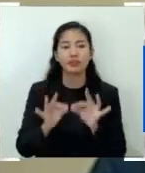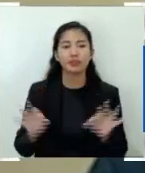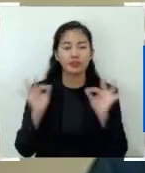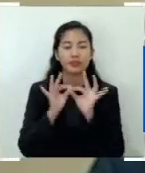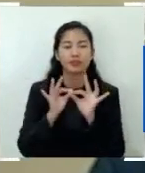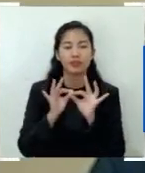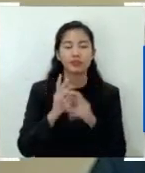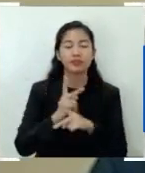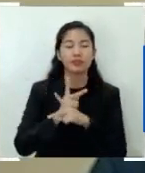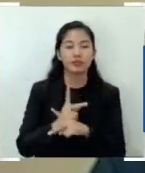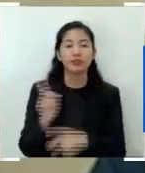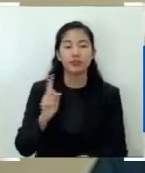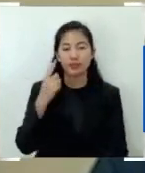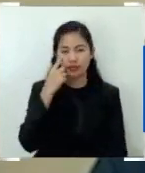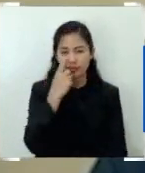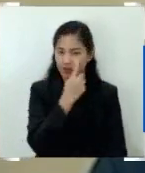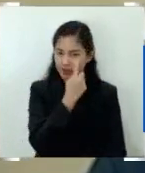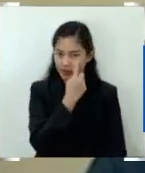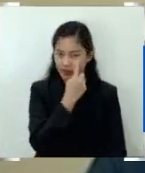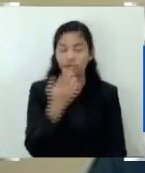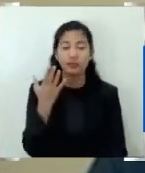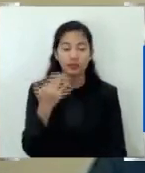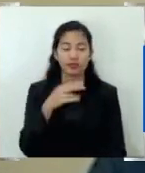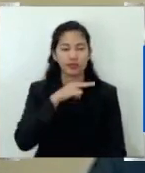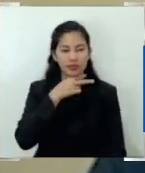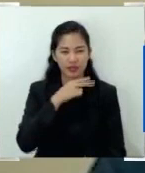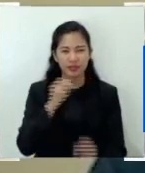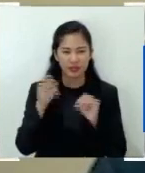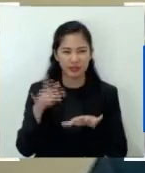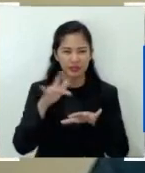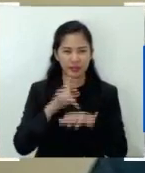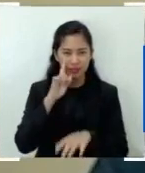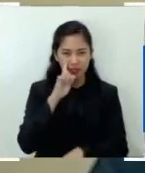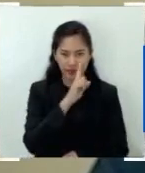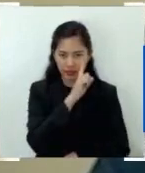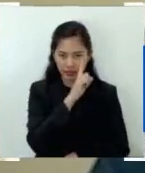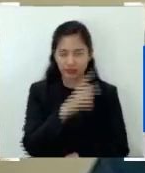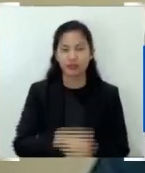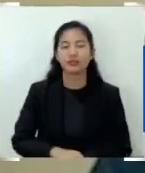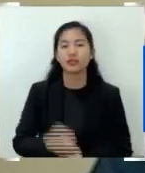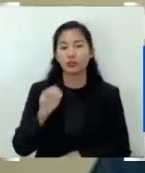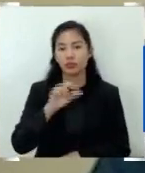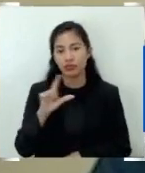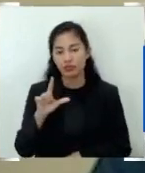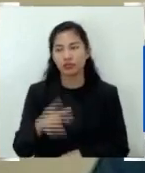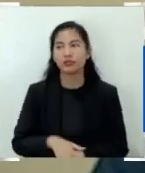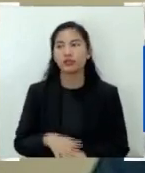your eyes wherein the virus can also enter, especially in malls, especially in markets, no,